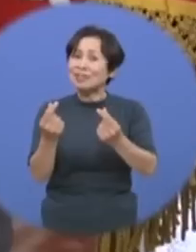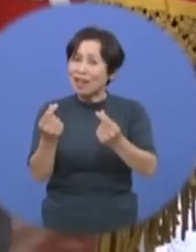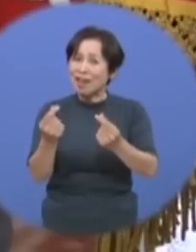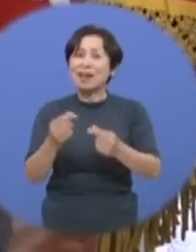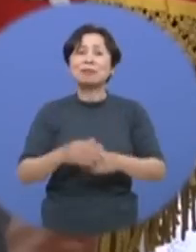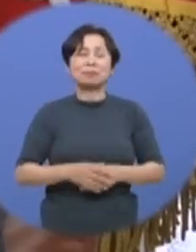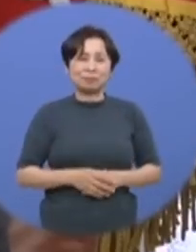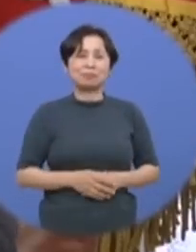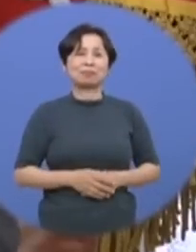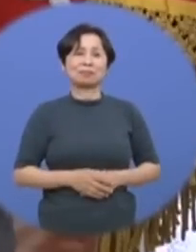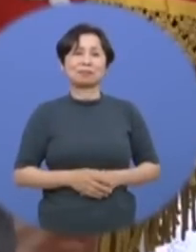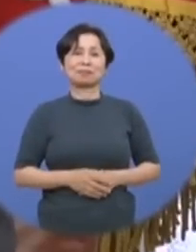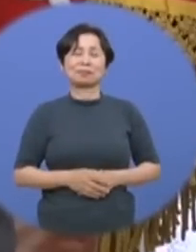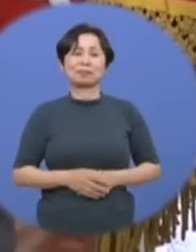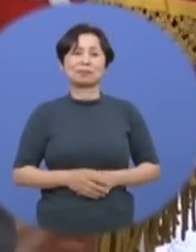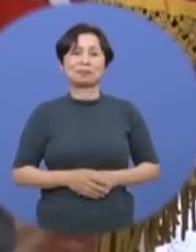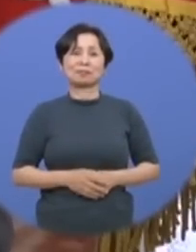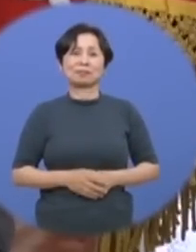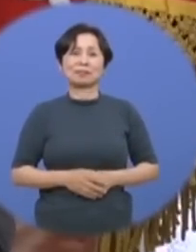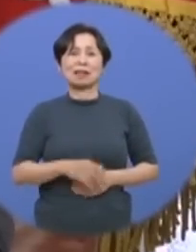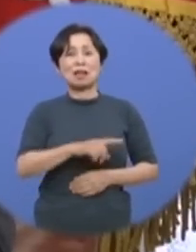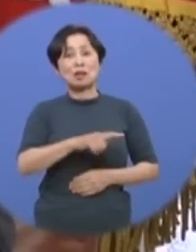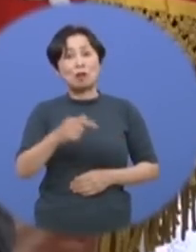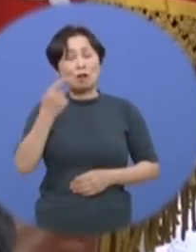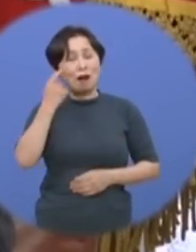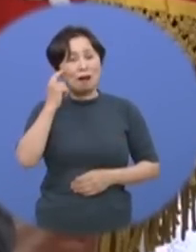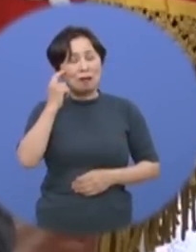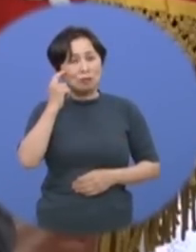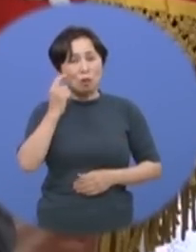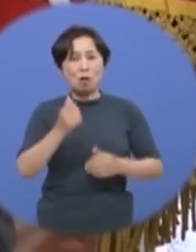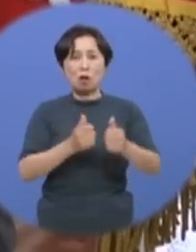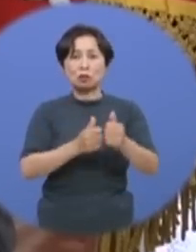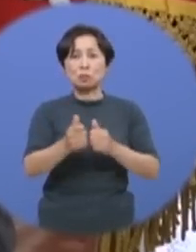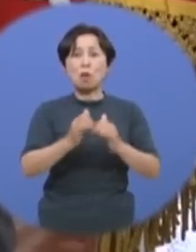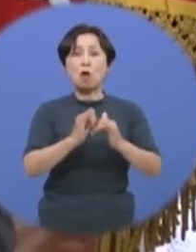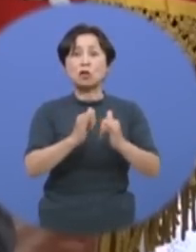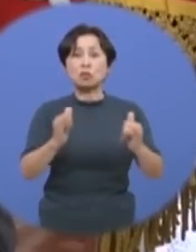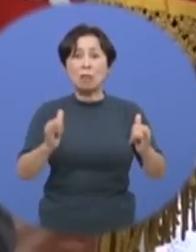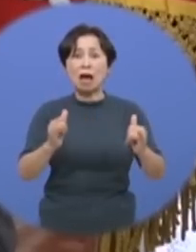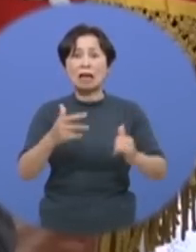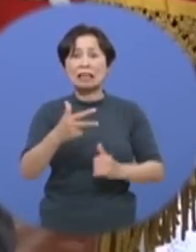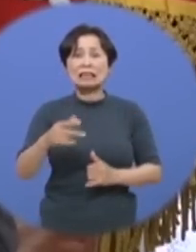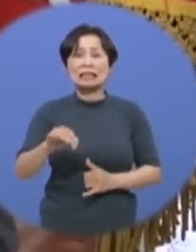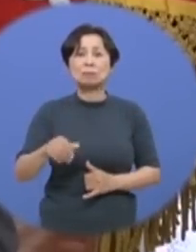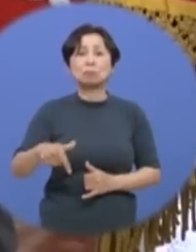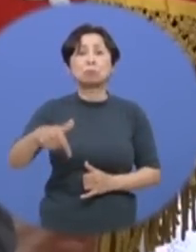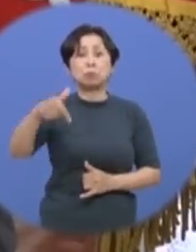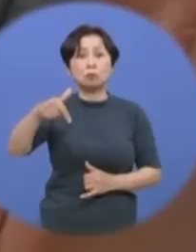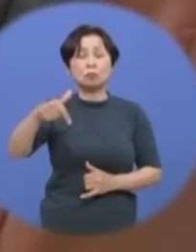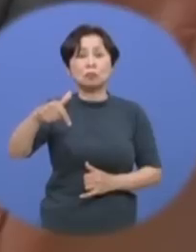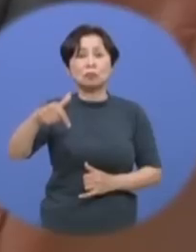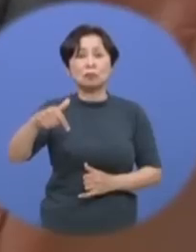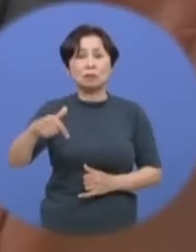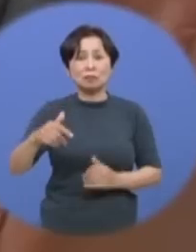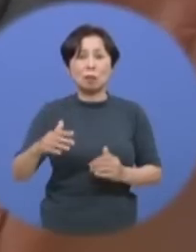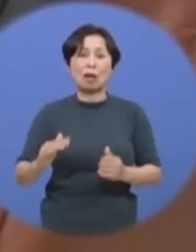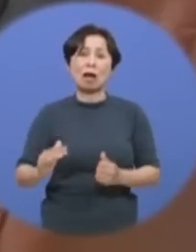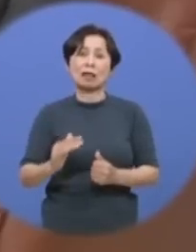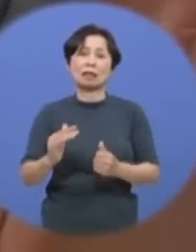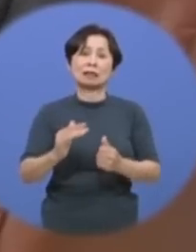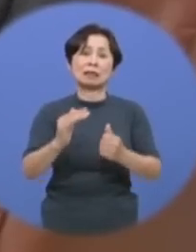ねこういろいろこう考えるとスポーツマンシップて絶対に養われるなぁとまぁ